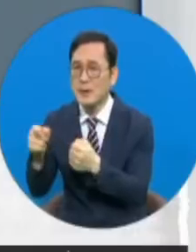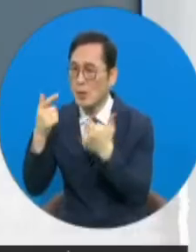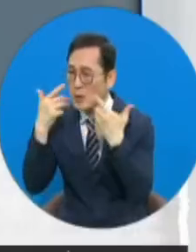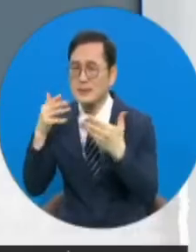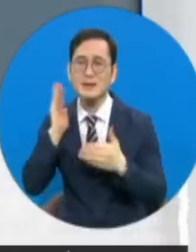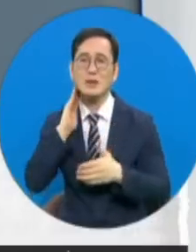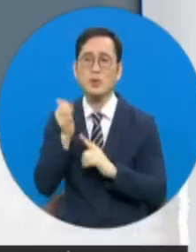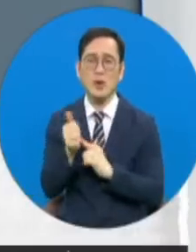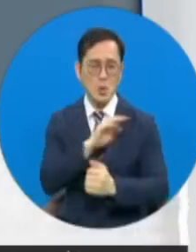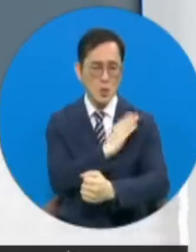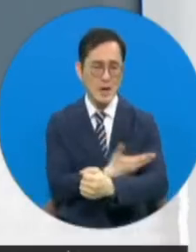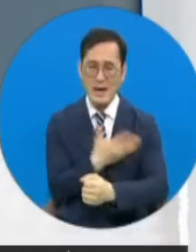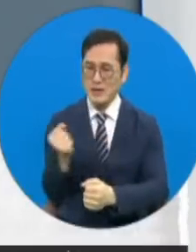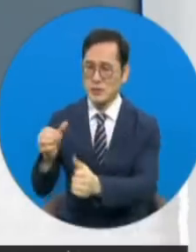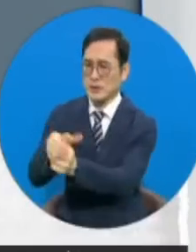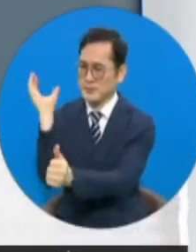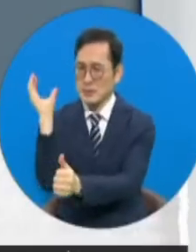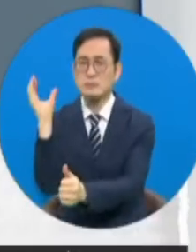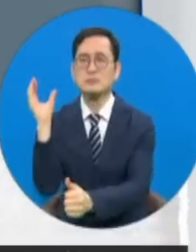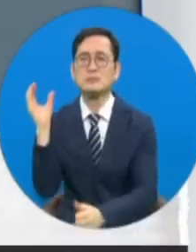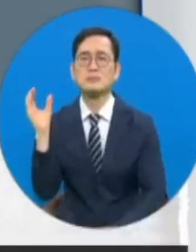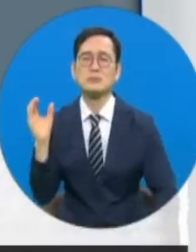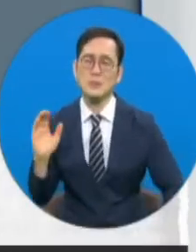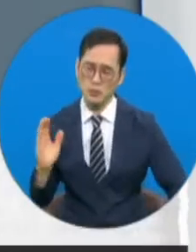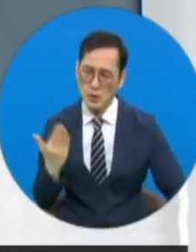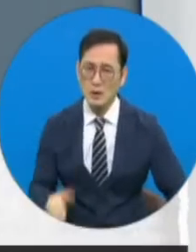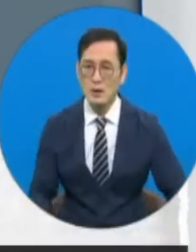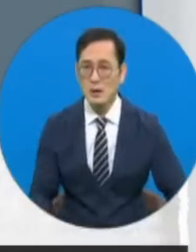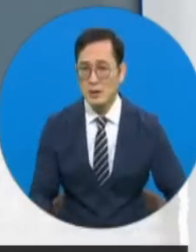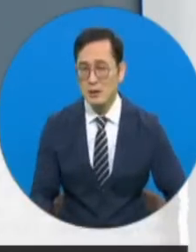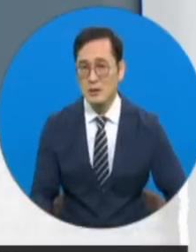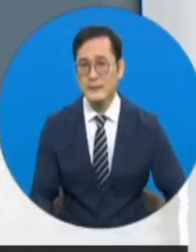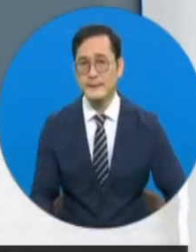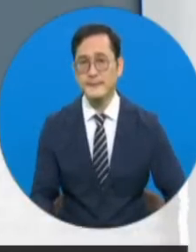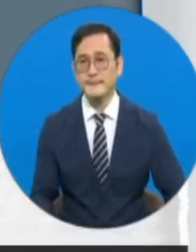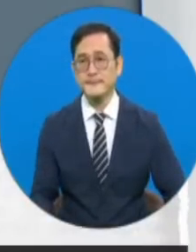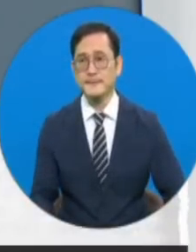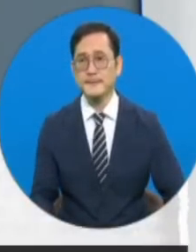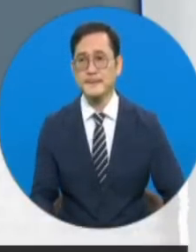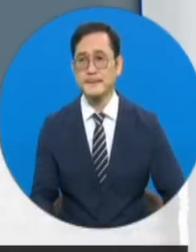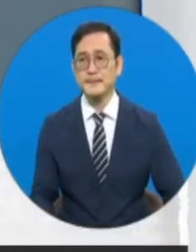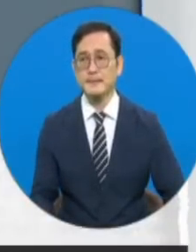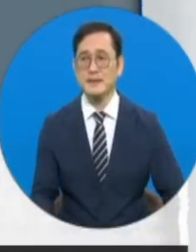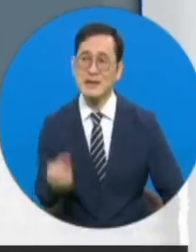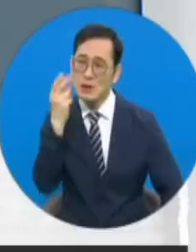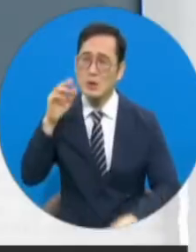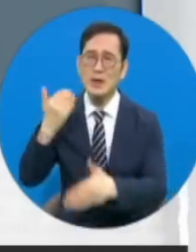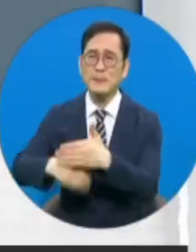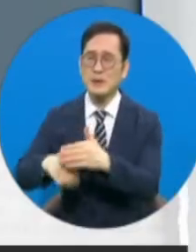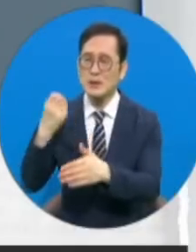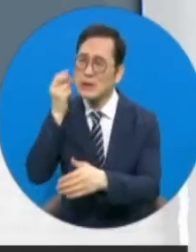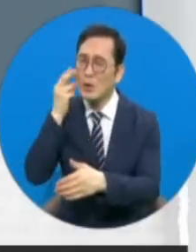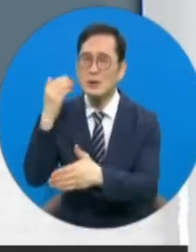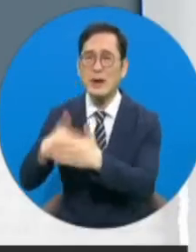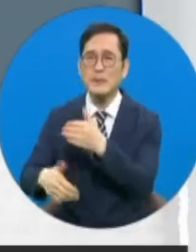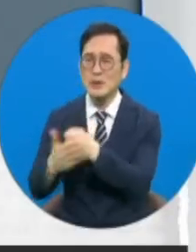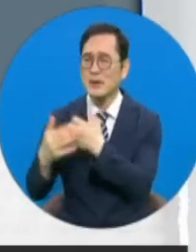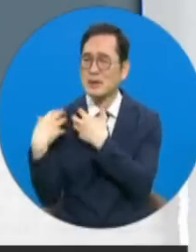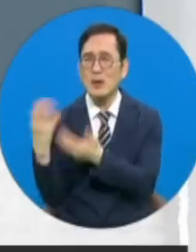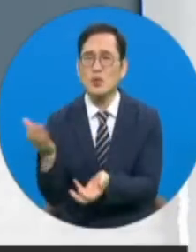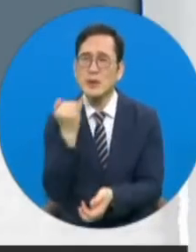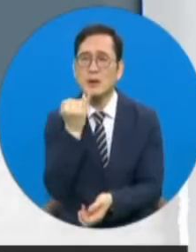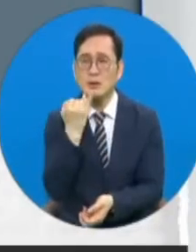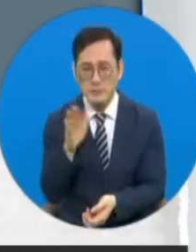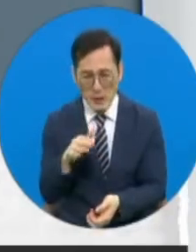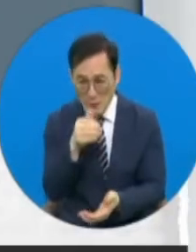분명하게 대통령이 갖고 있는 임면권 여기에 대한 면직 처분을 통해서 관련된 공직사회에 대한 엄중을 기하게 되는 의미들이 있다고